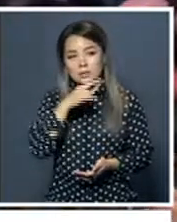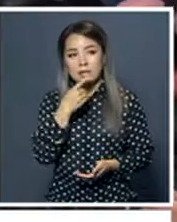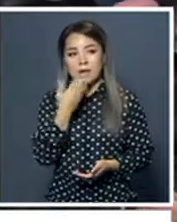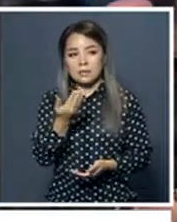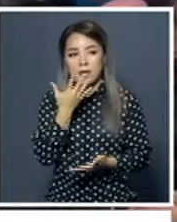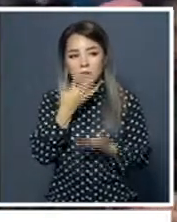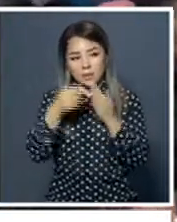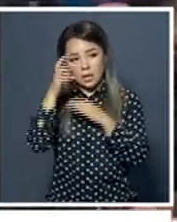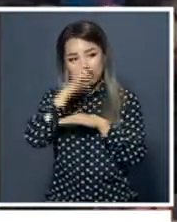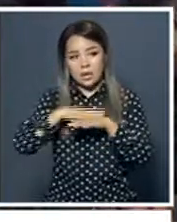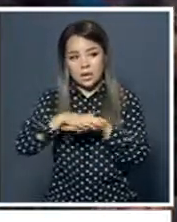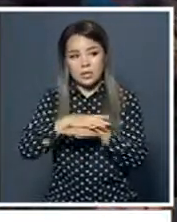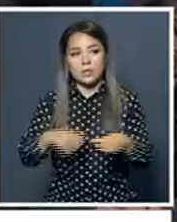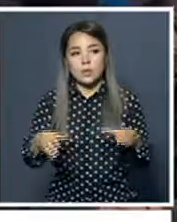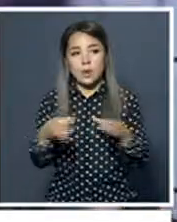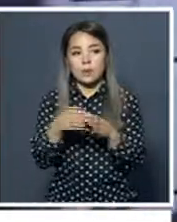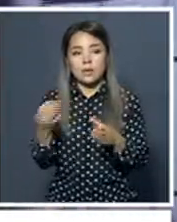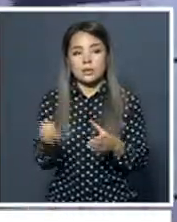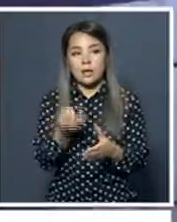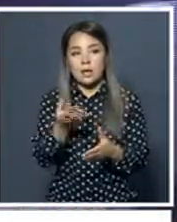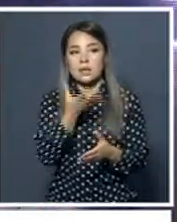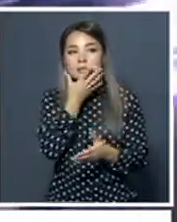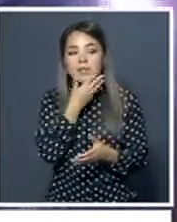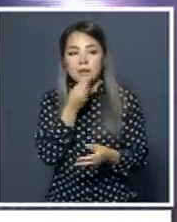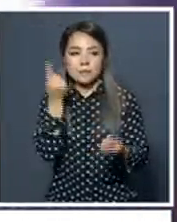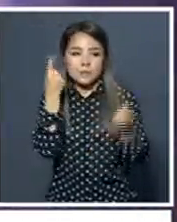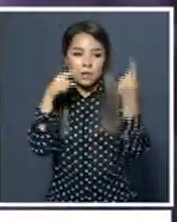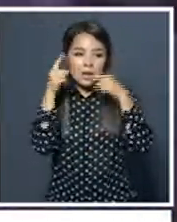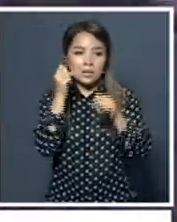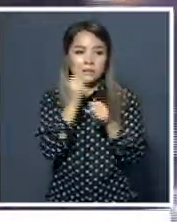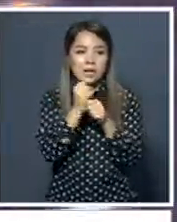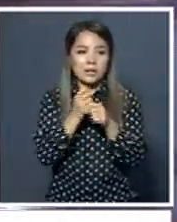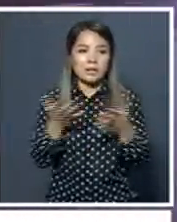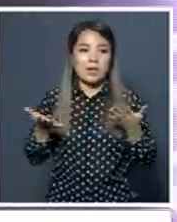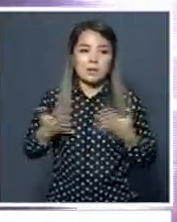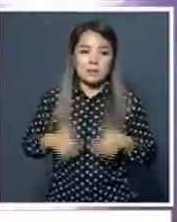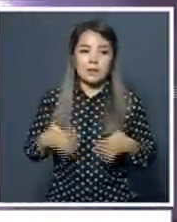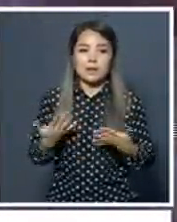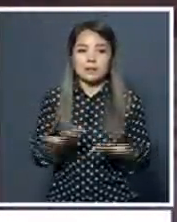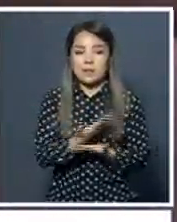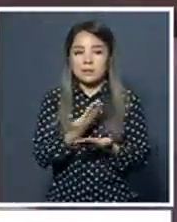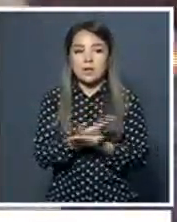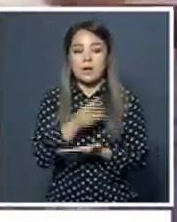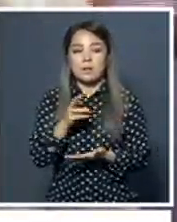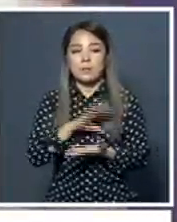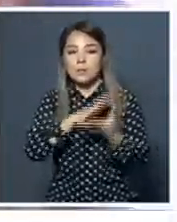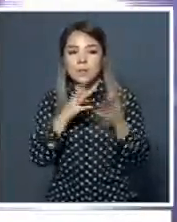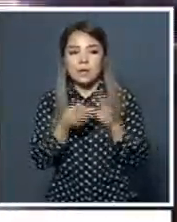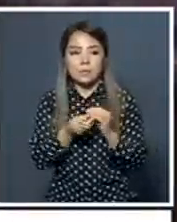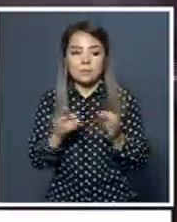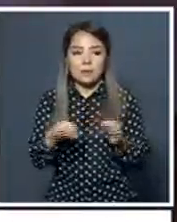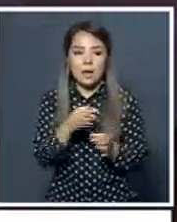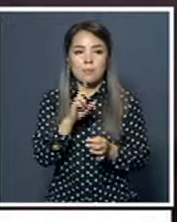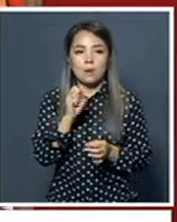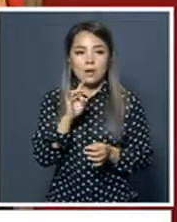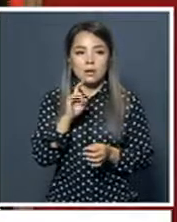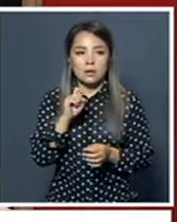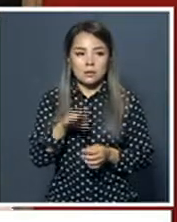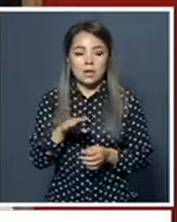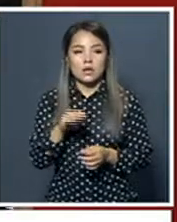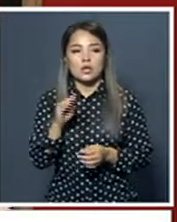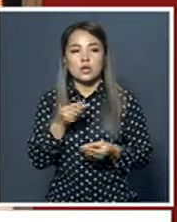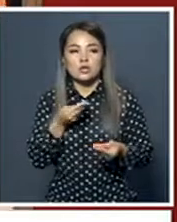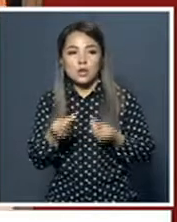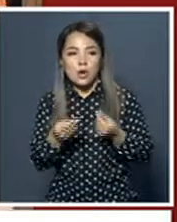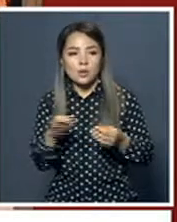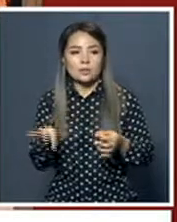аталатын топтамасы. Ұлттық нақыш пен жаңашылдық үйлесім тапқан костюмдер негізінен барқыт, масаты мен жібектен тігілген. Мен